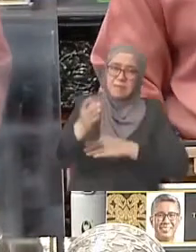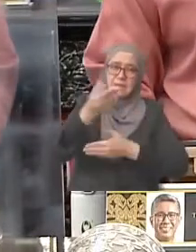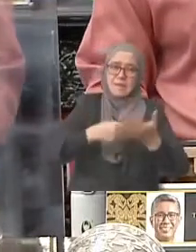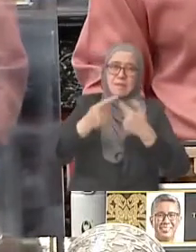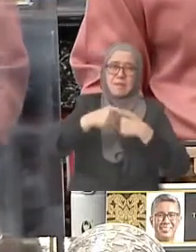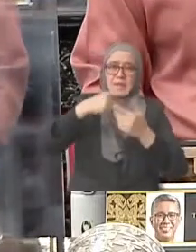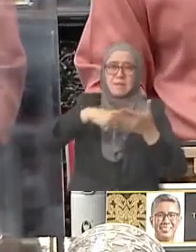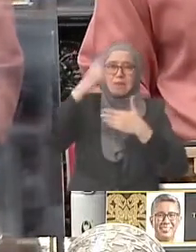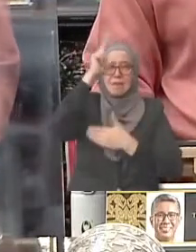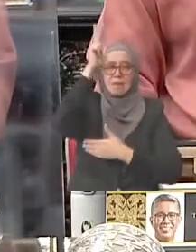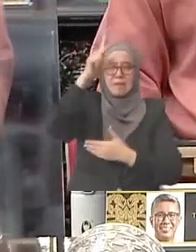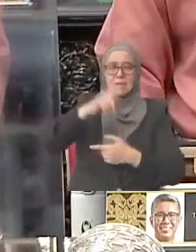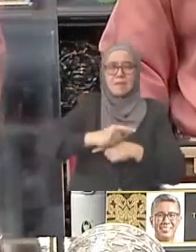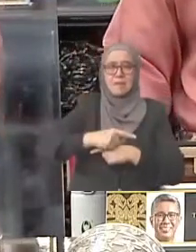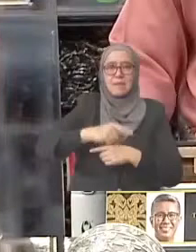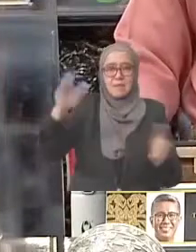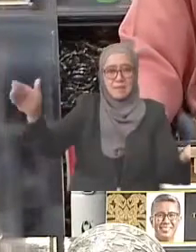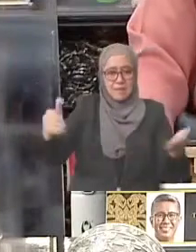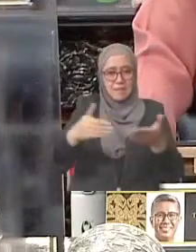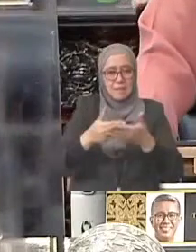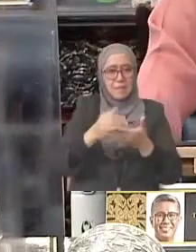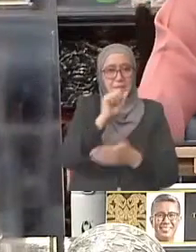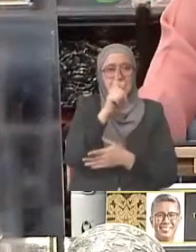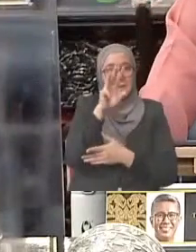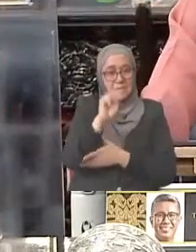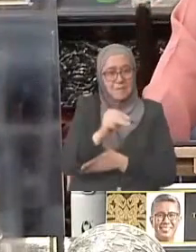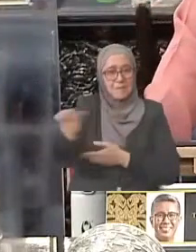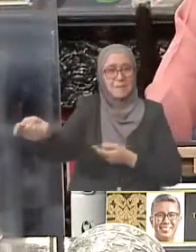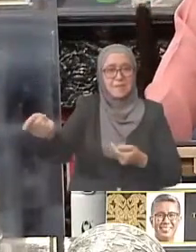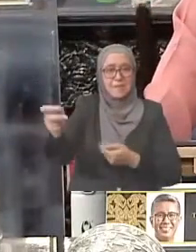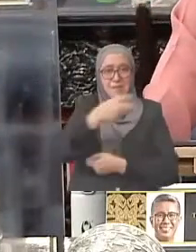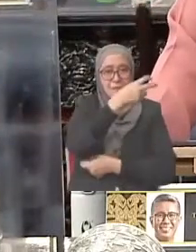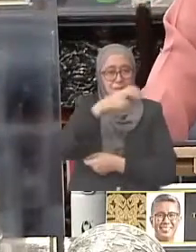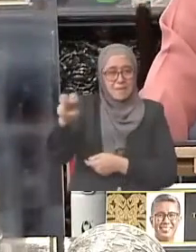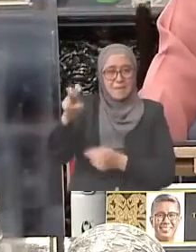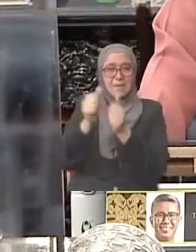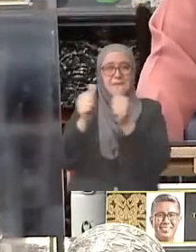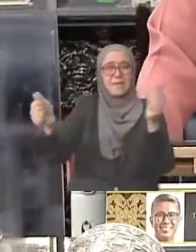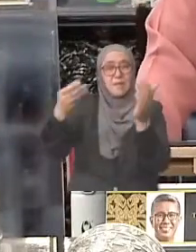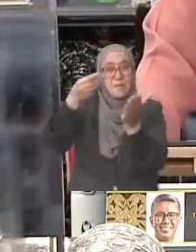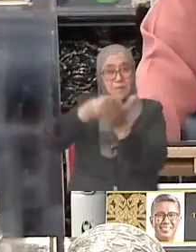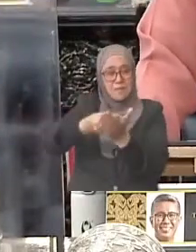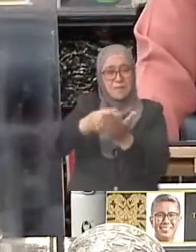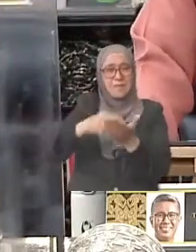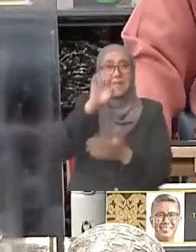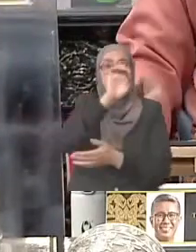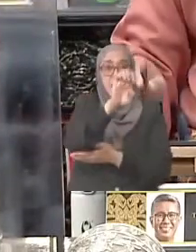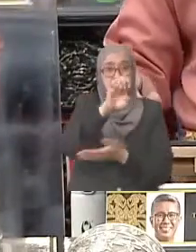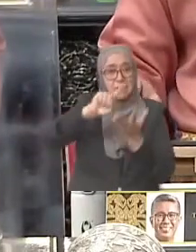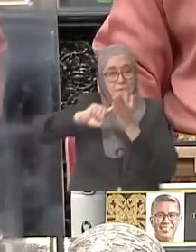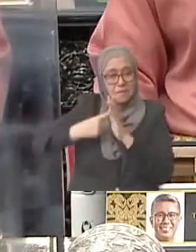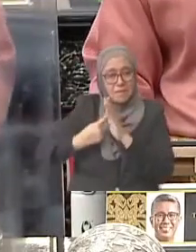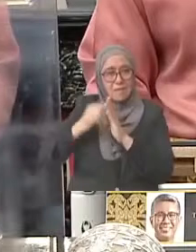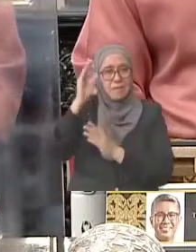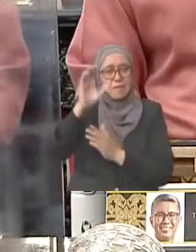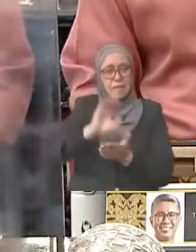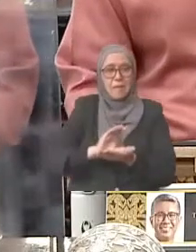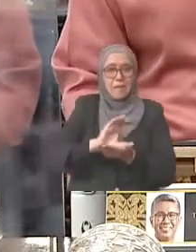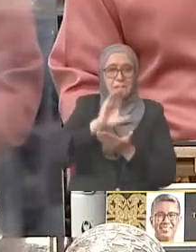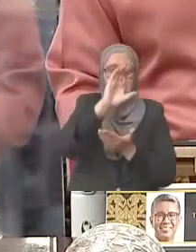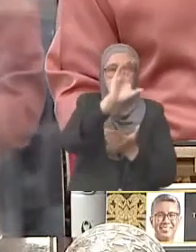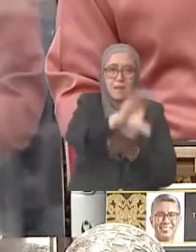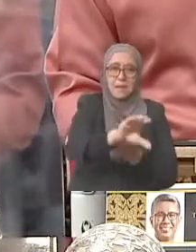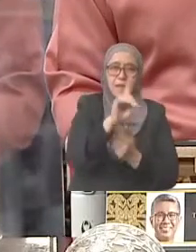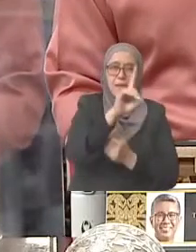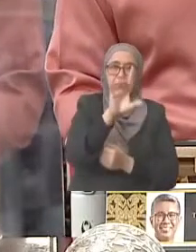program is that yaitu sebuah skim transaksi tanpa tunai histat akan mengkreditkan 150